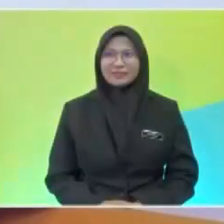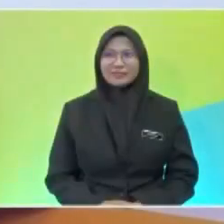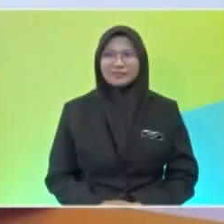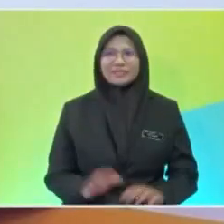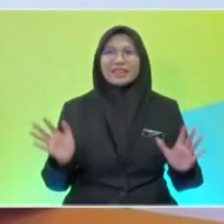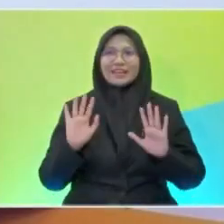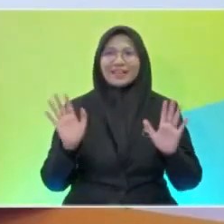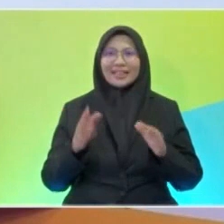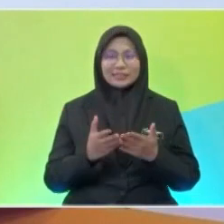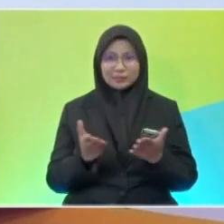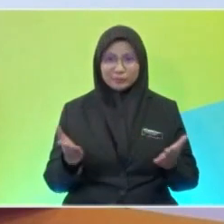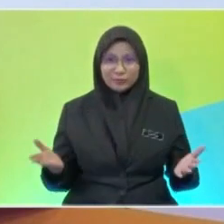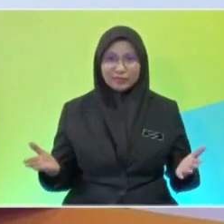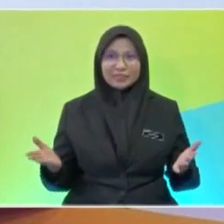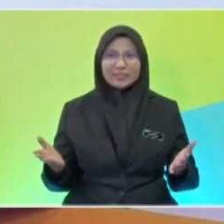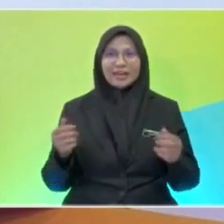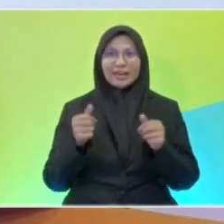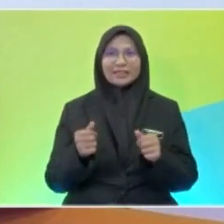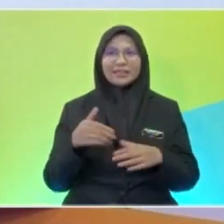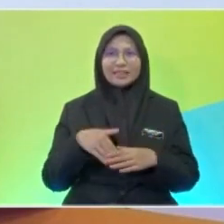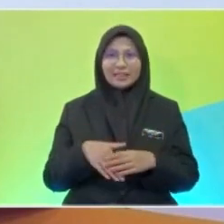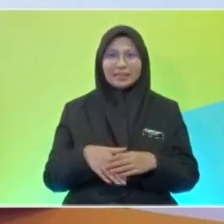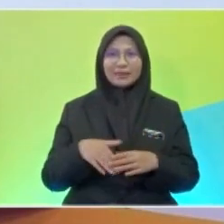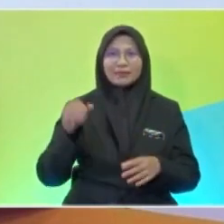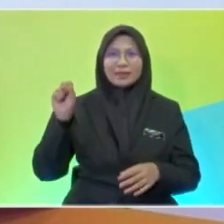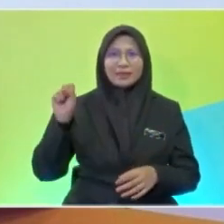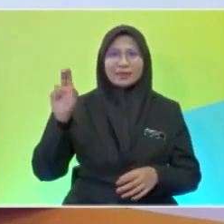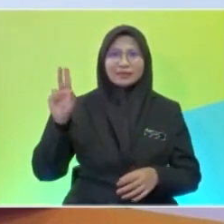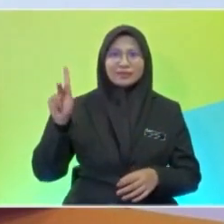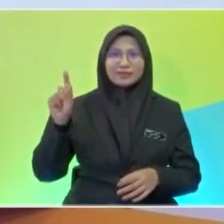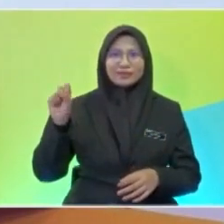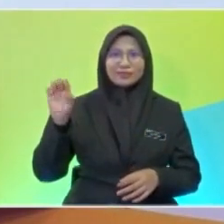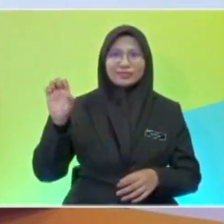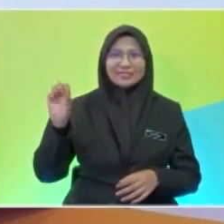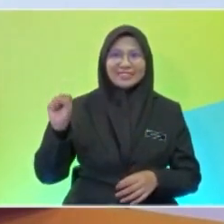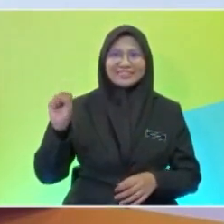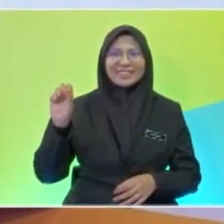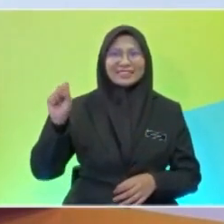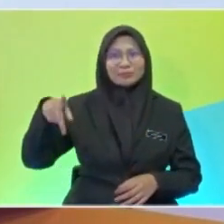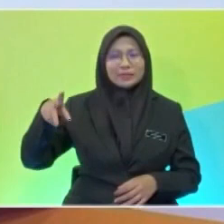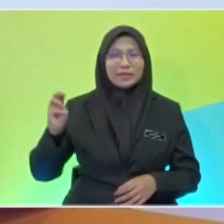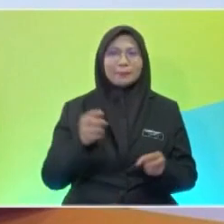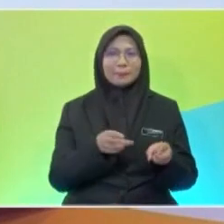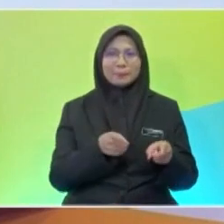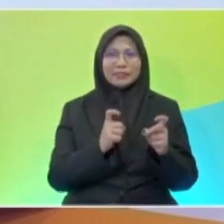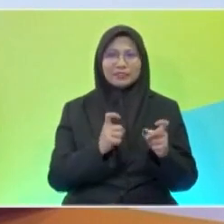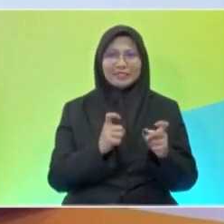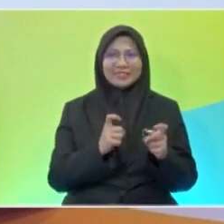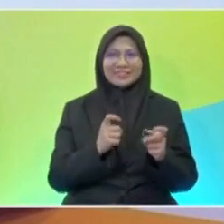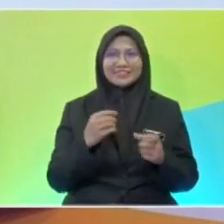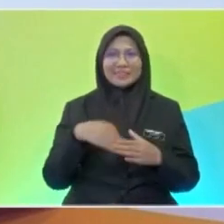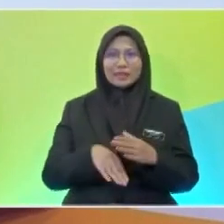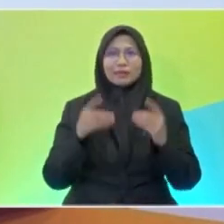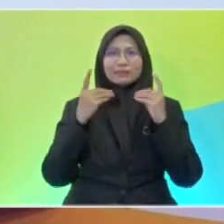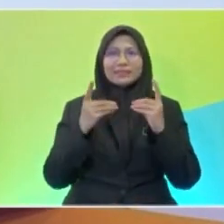Hai semua anda sekarang sedang menonton sukses SPM 2022 kejutan Didik TV cpm dan kita hari ini